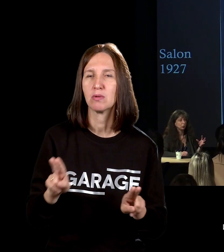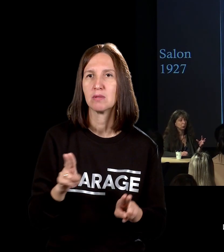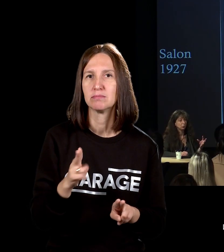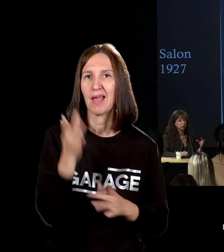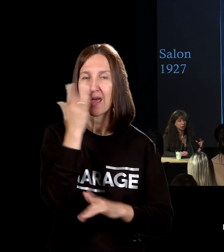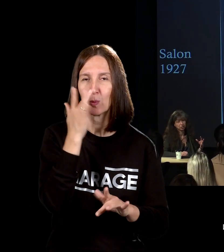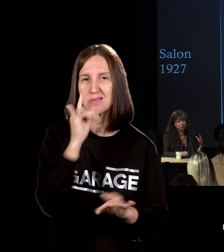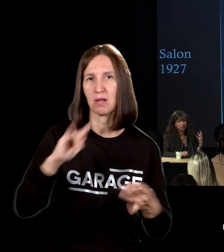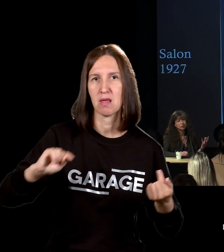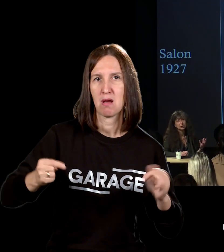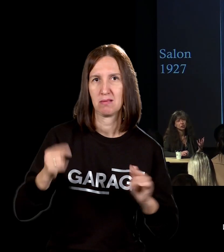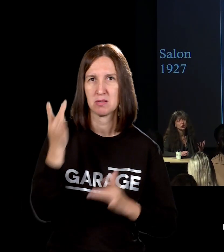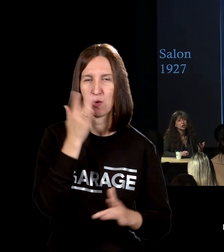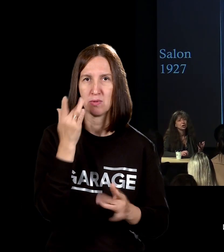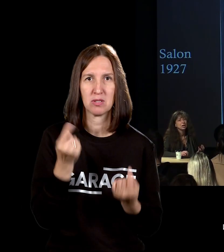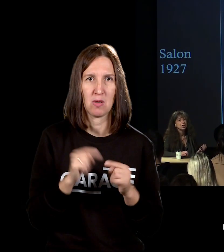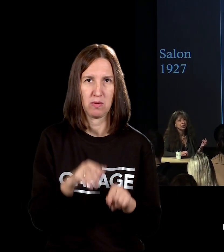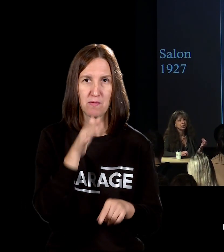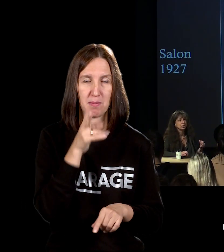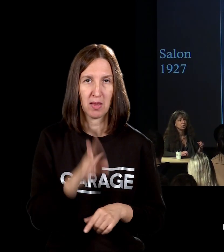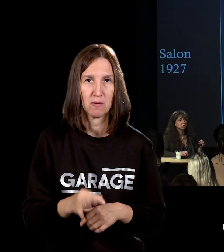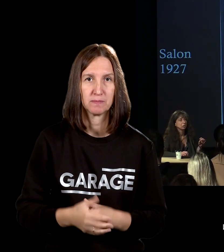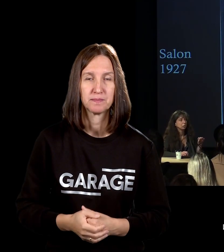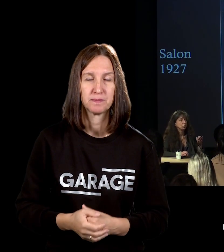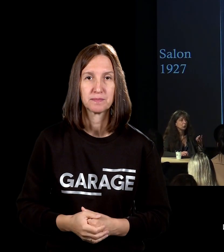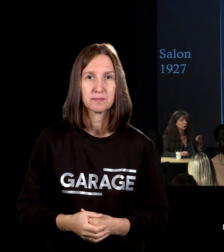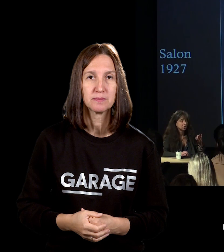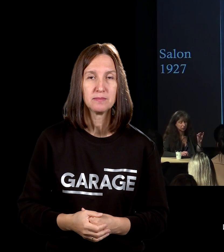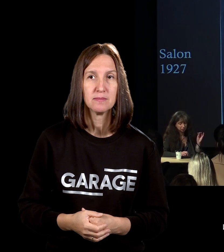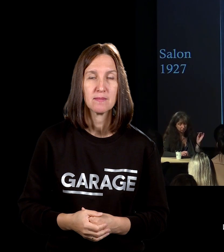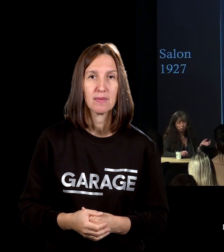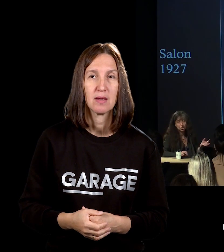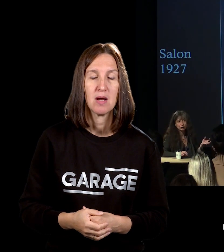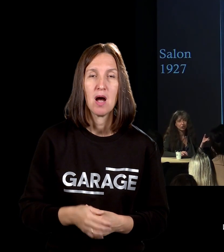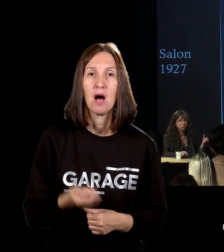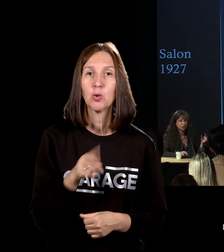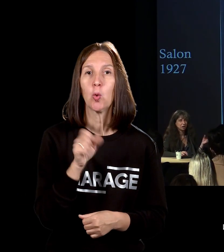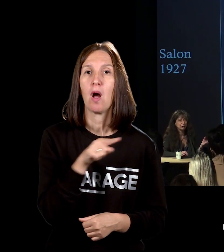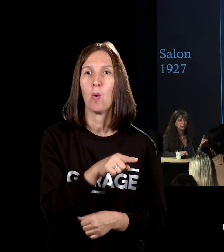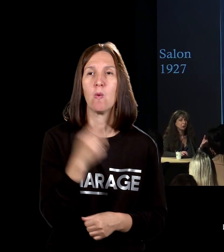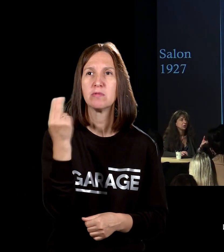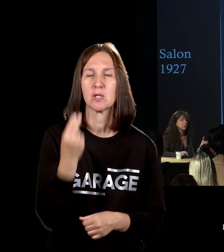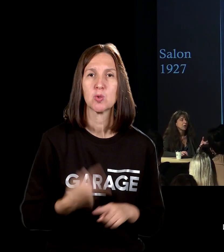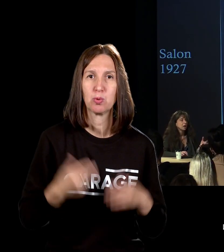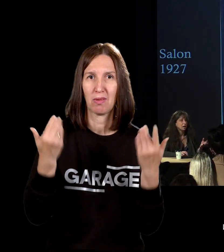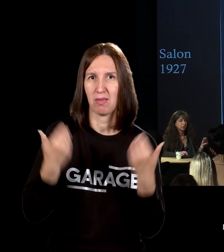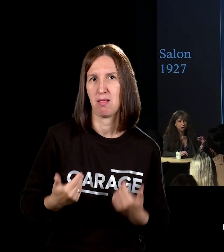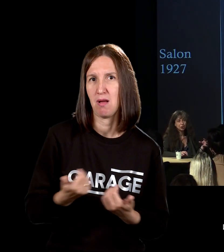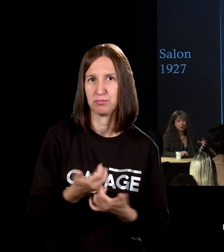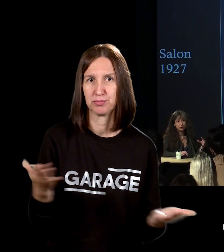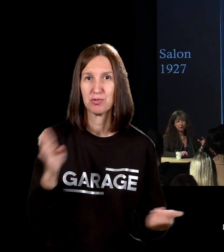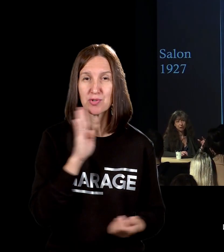то, как он рисует тела этих женщин, это некая очень сложная, как бы странная